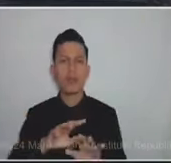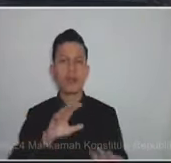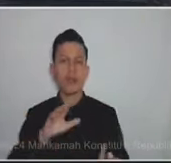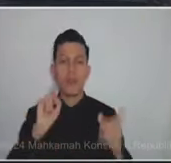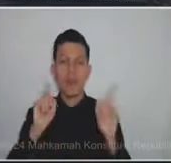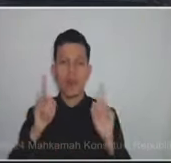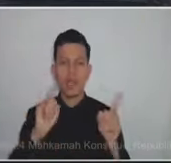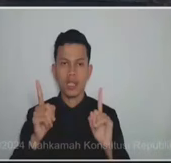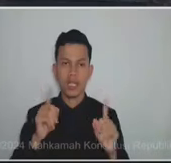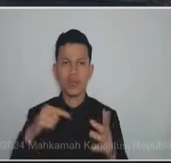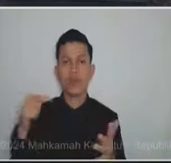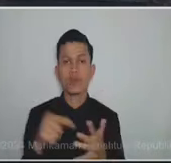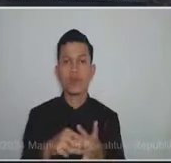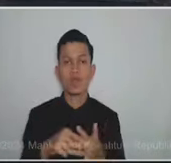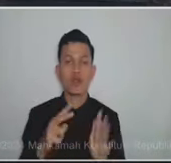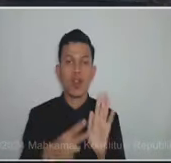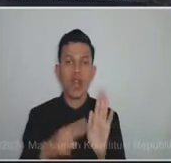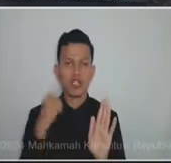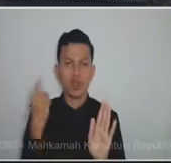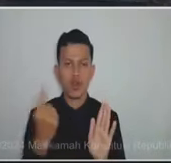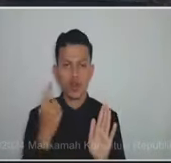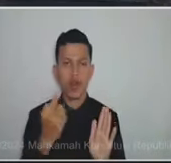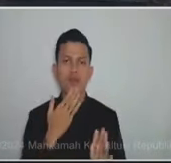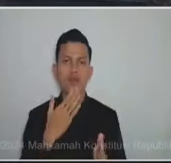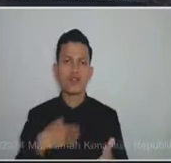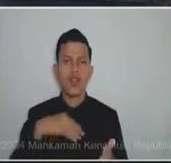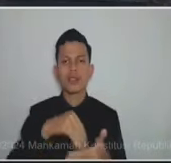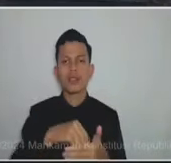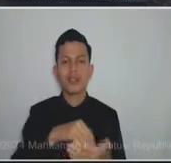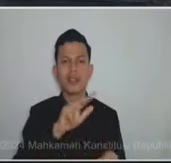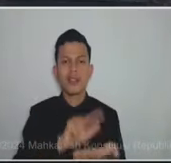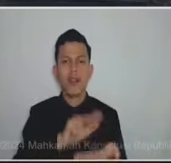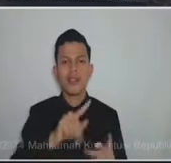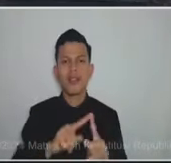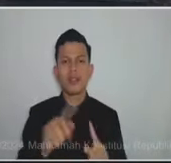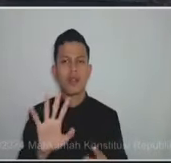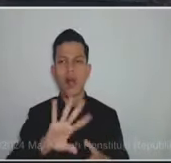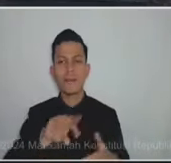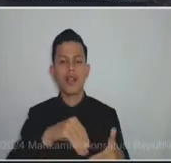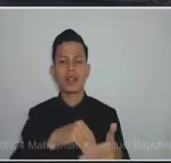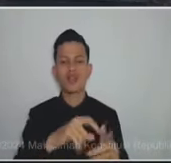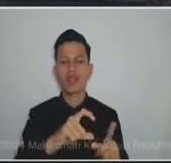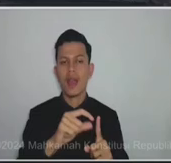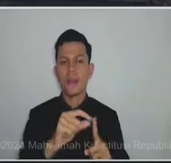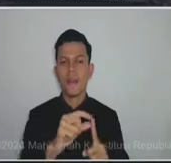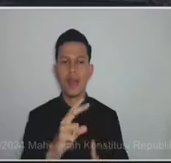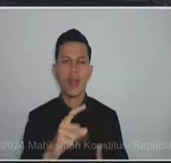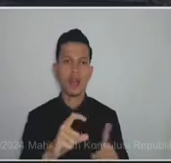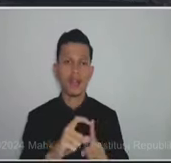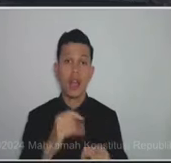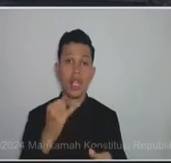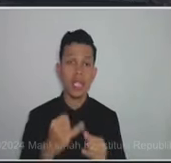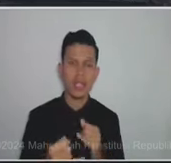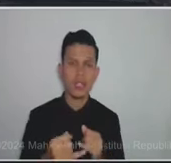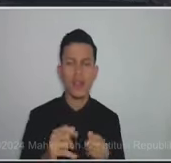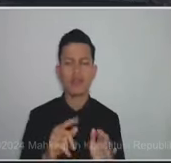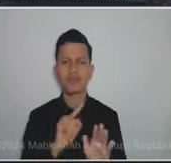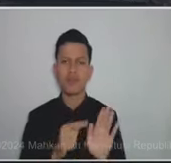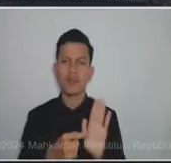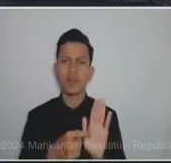nasional 2024 yang telah memiliki suara sah namun tidak memiliki kursi di DPRD karena tidak dapat mengusulkan calon kepala daerah dan wakil kepala